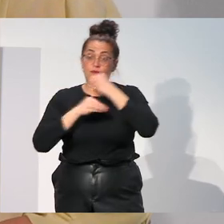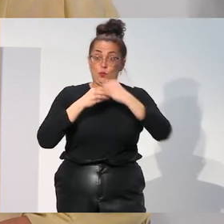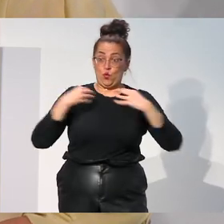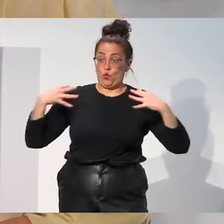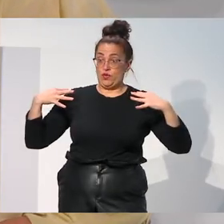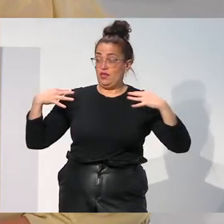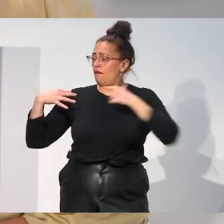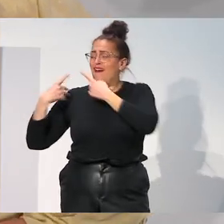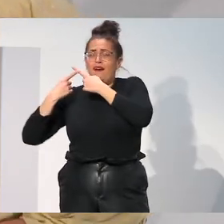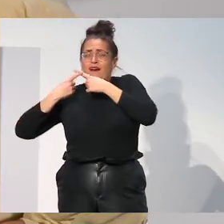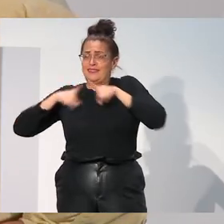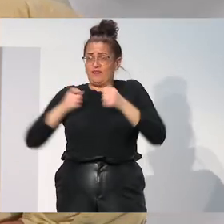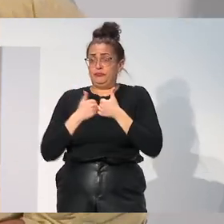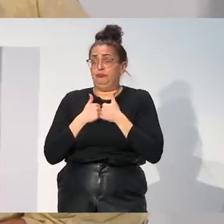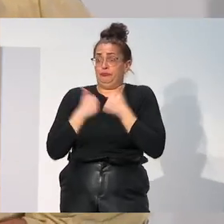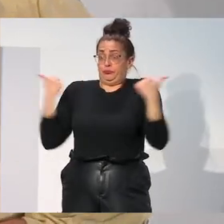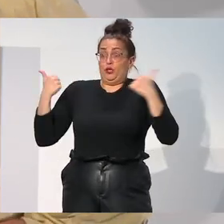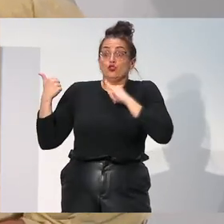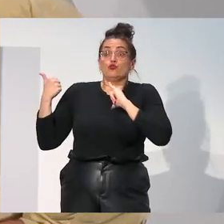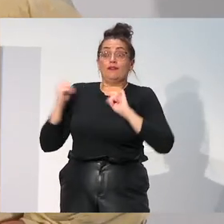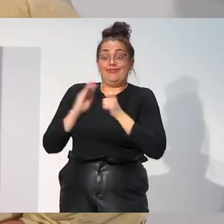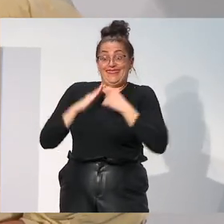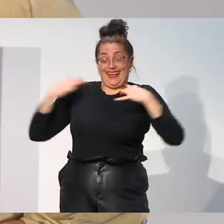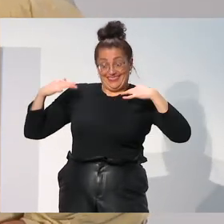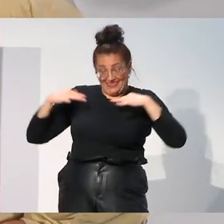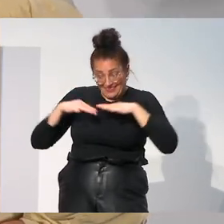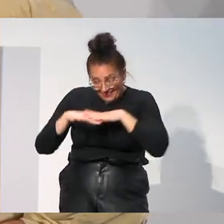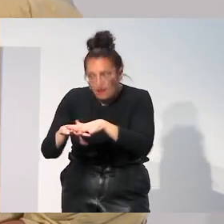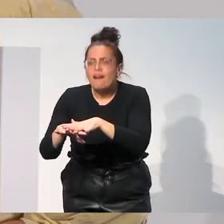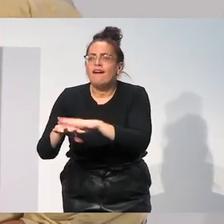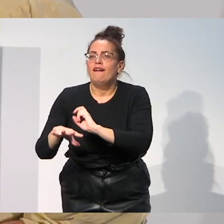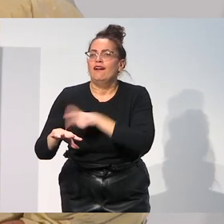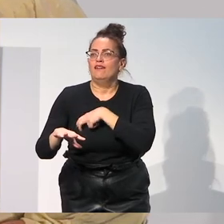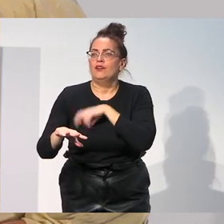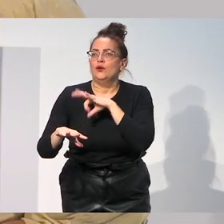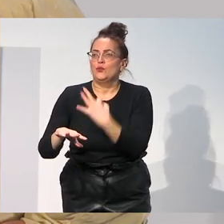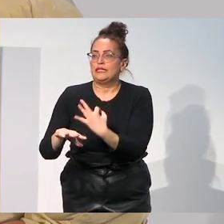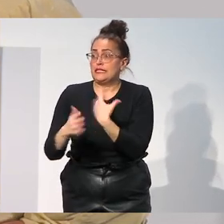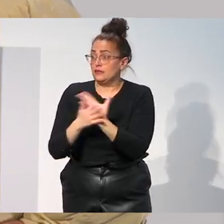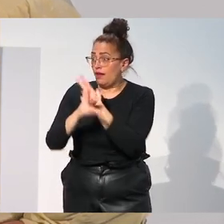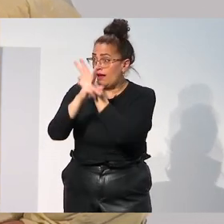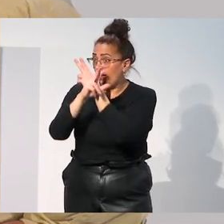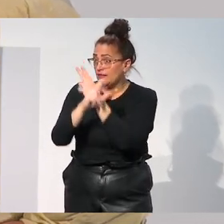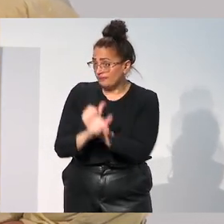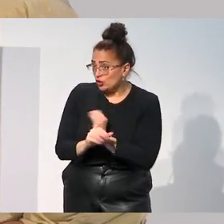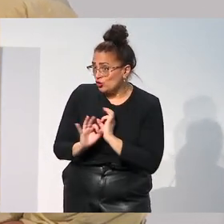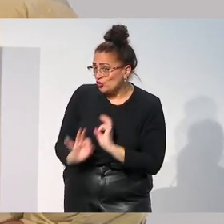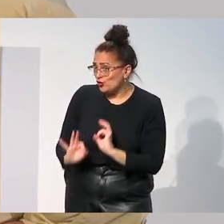différait. Je pense qu'on est exactement dans la définition, ou alors je n'ai rien compris.